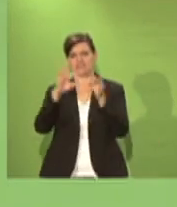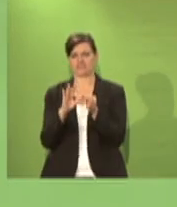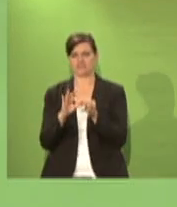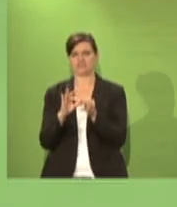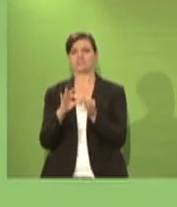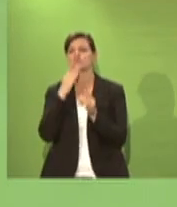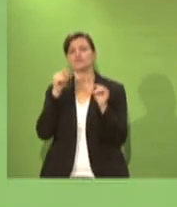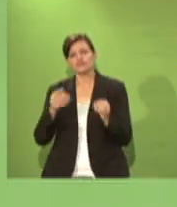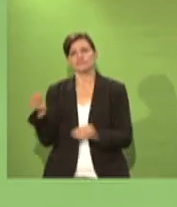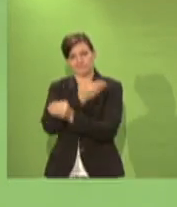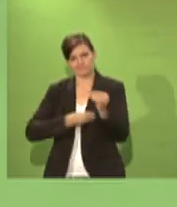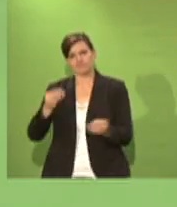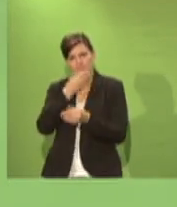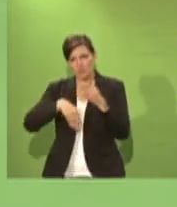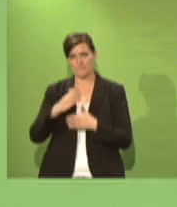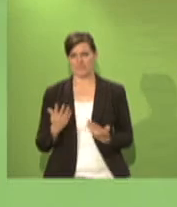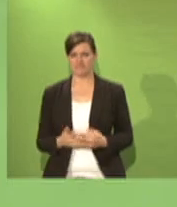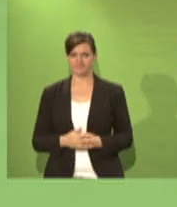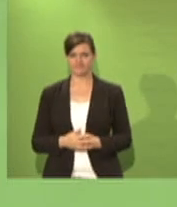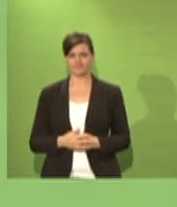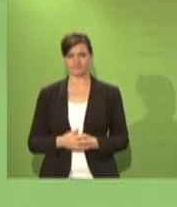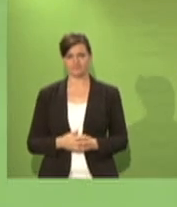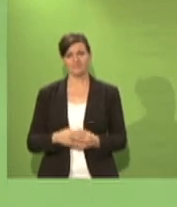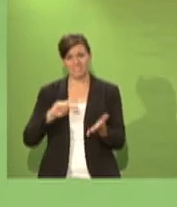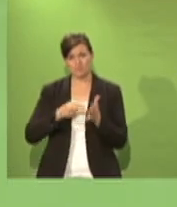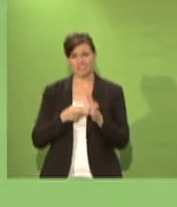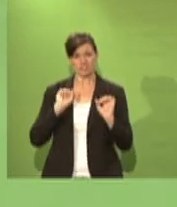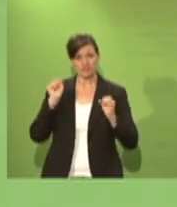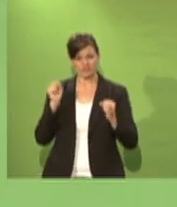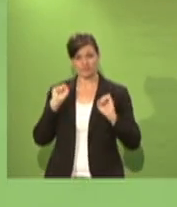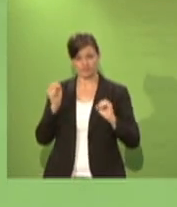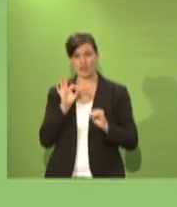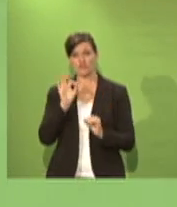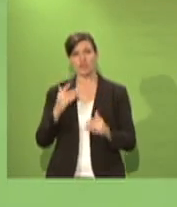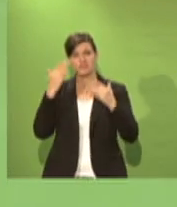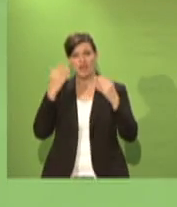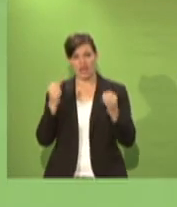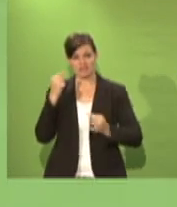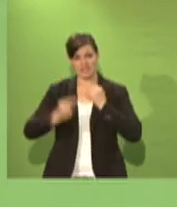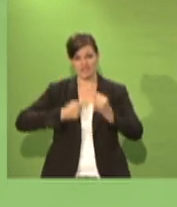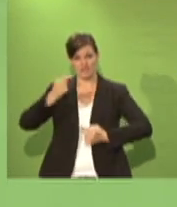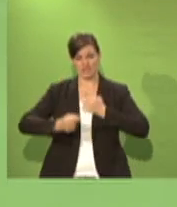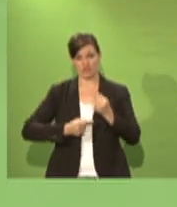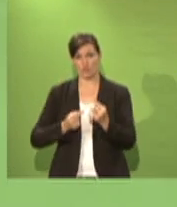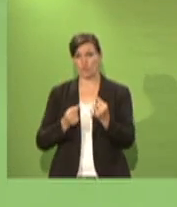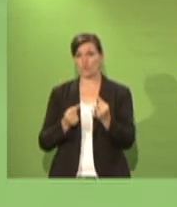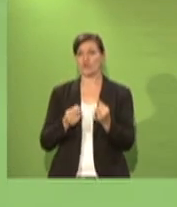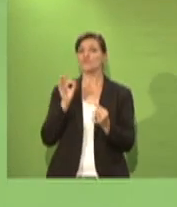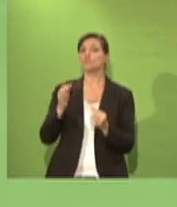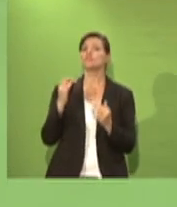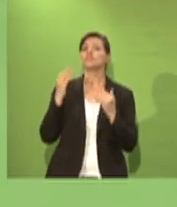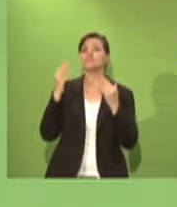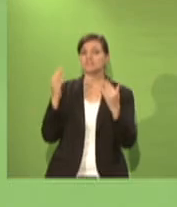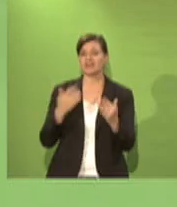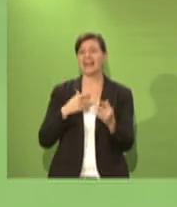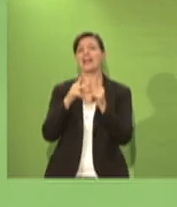Debatte bringen kann. Politisches Engagement für eine nachhaltige Entwicklung und für das darauf